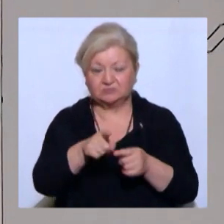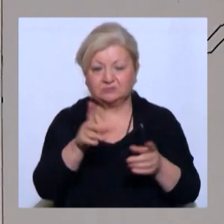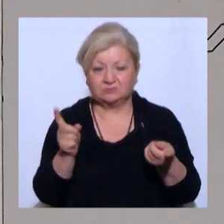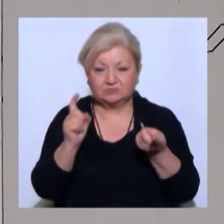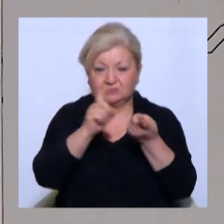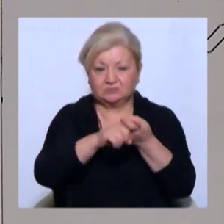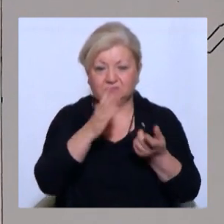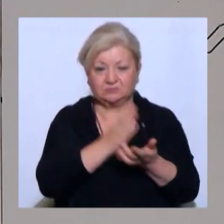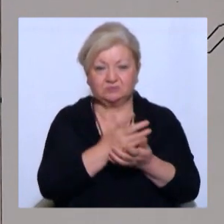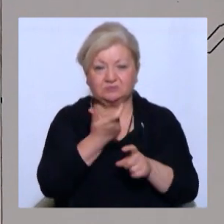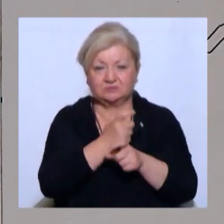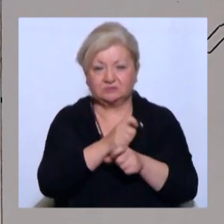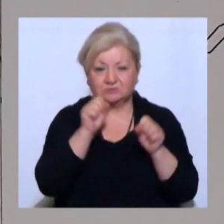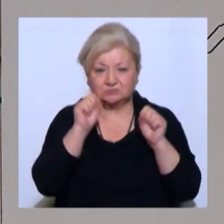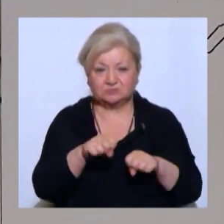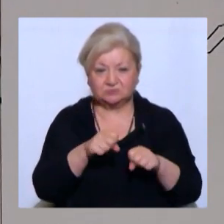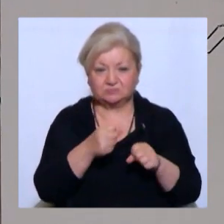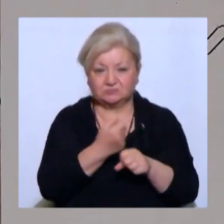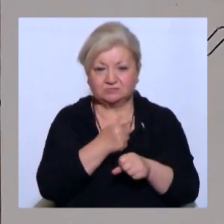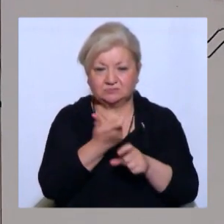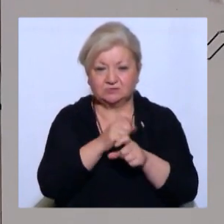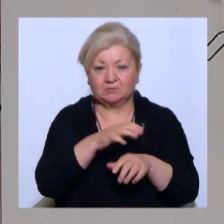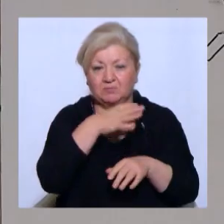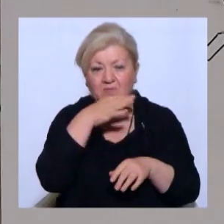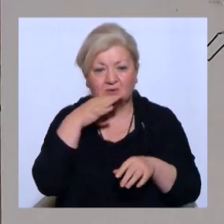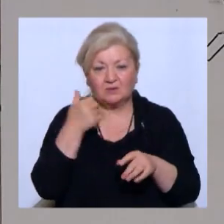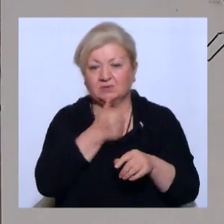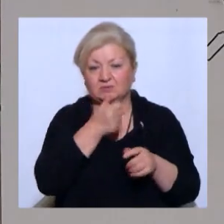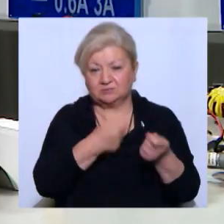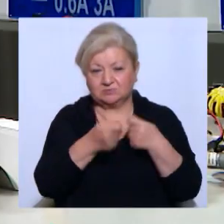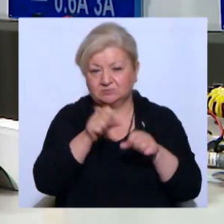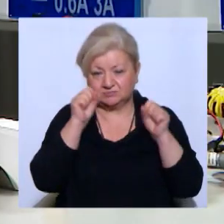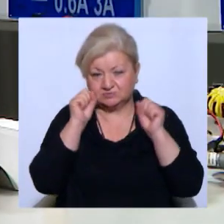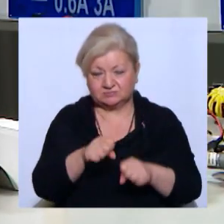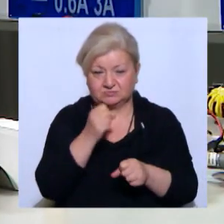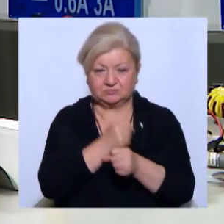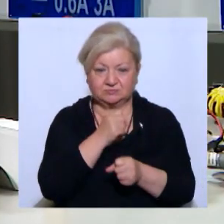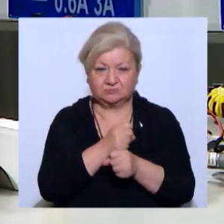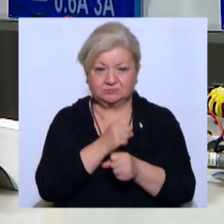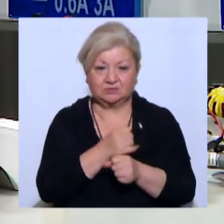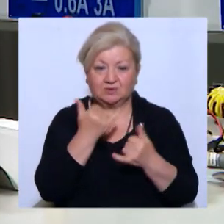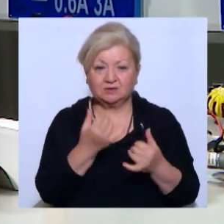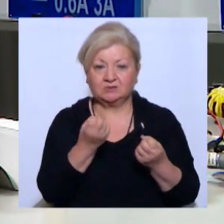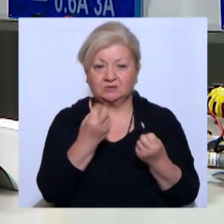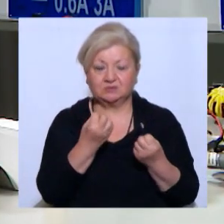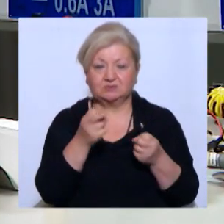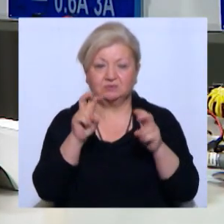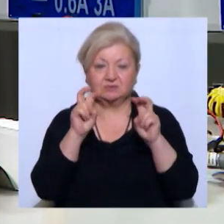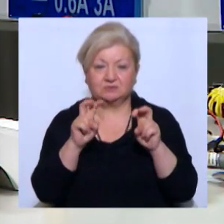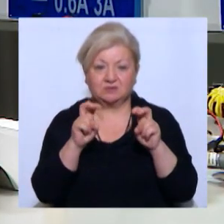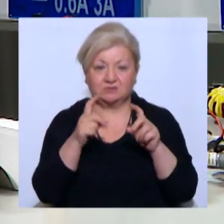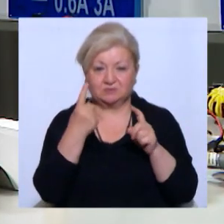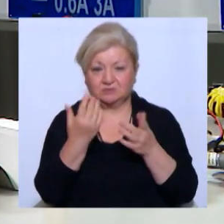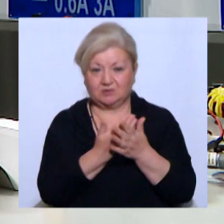სიახლეა, ამასთან დაკავშირებით ბევრი ექსპერიმენტი არის გასაკეთებელი. ახლა კიდევ ერთ თემაზე